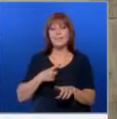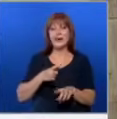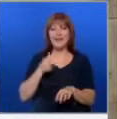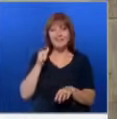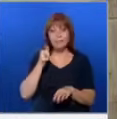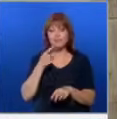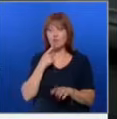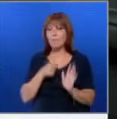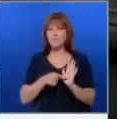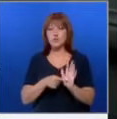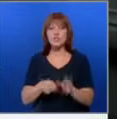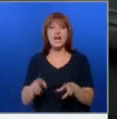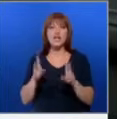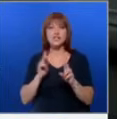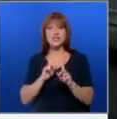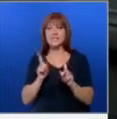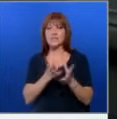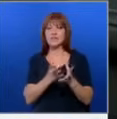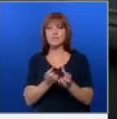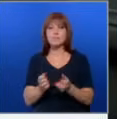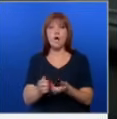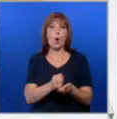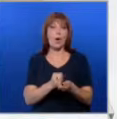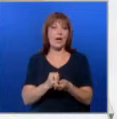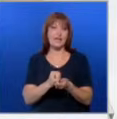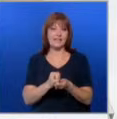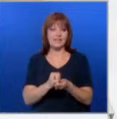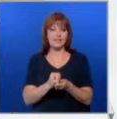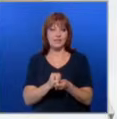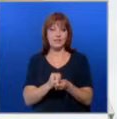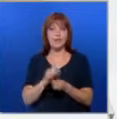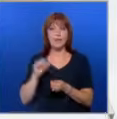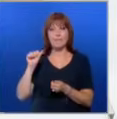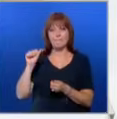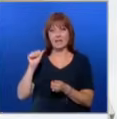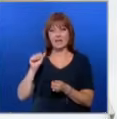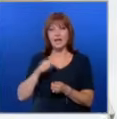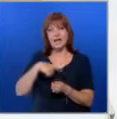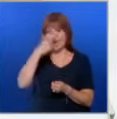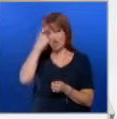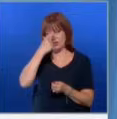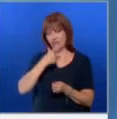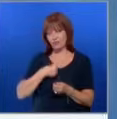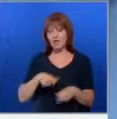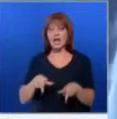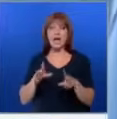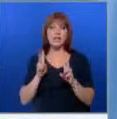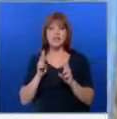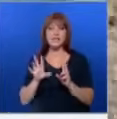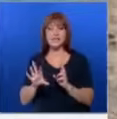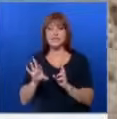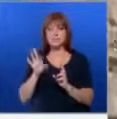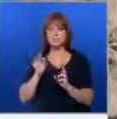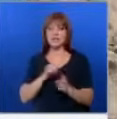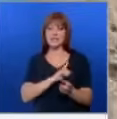това, че решенията не се вземат от колективните органи на партията. Доминират индивидуалните решения, доминира силовия